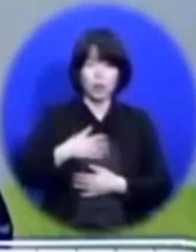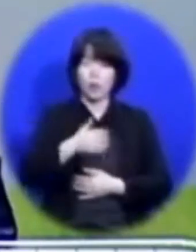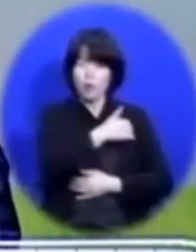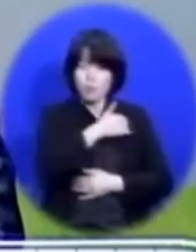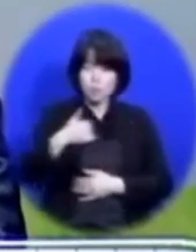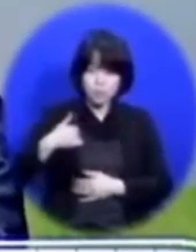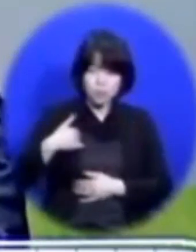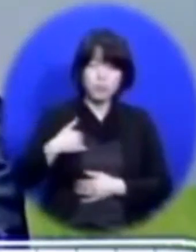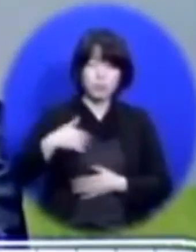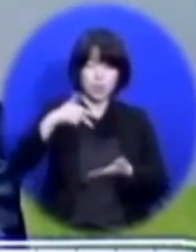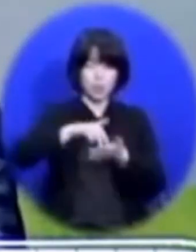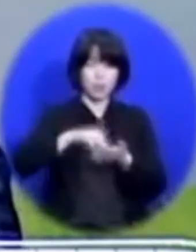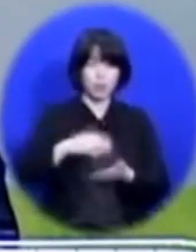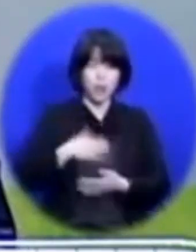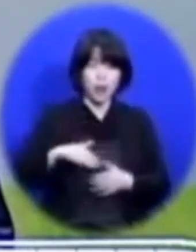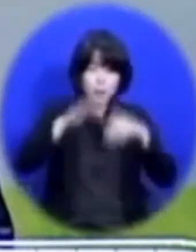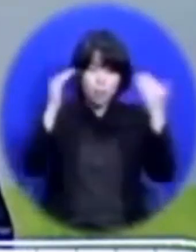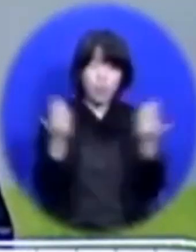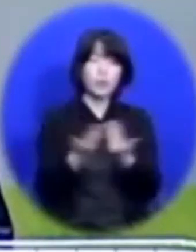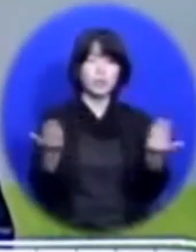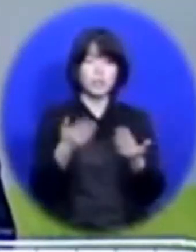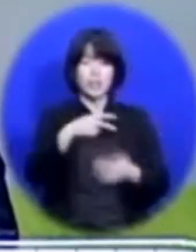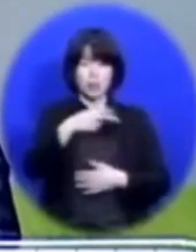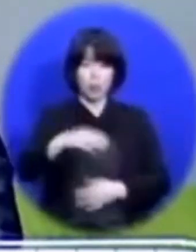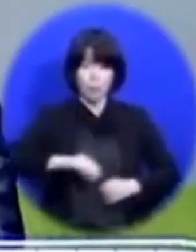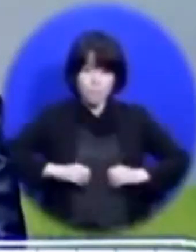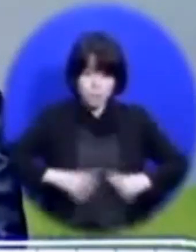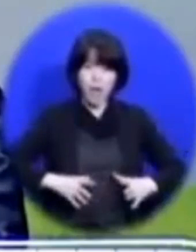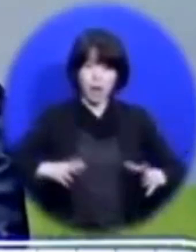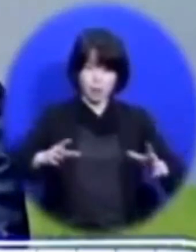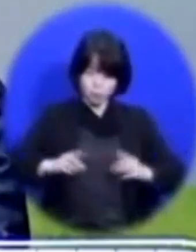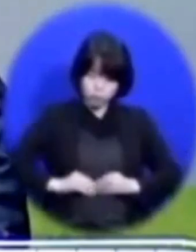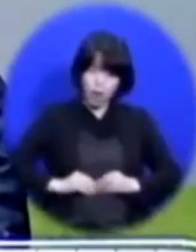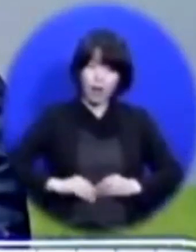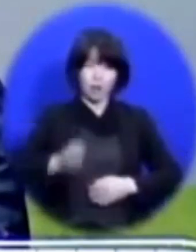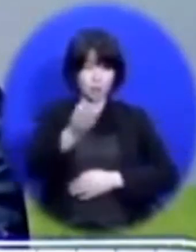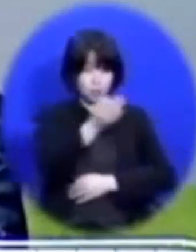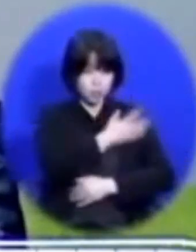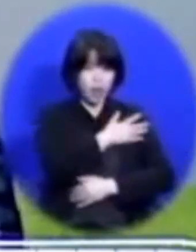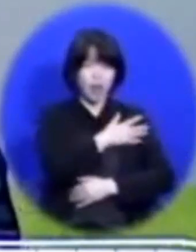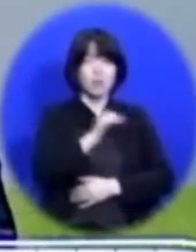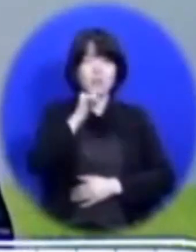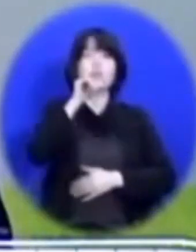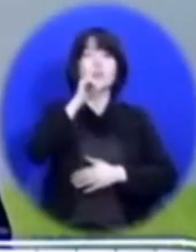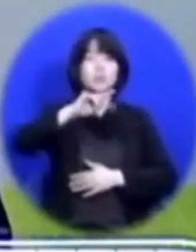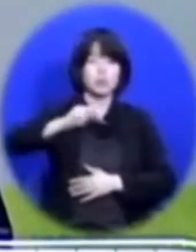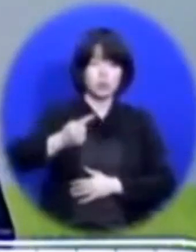인지,그리고 풍족한것이어떤것인지압니다.나는배가 부르든굶주리든,풍족하게살든가난하게살든,어떤상황에서도만족하는법을배웠다